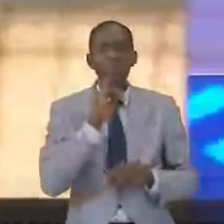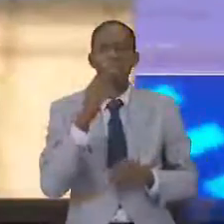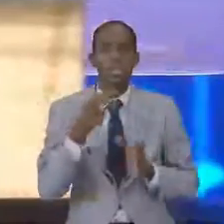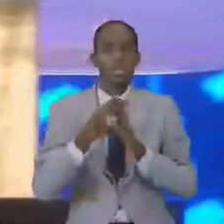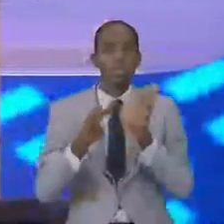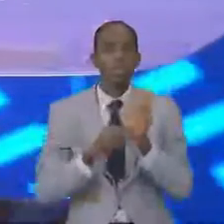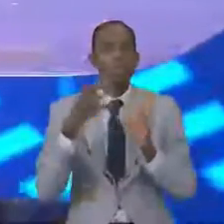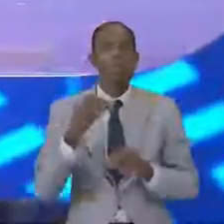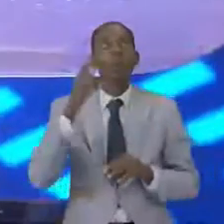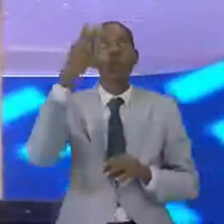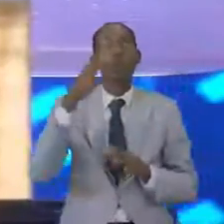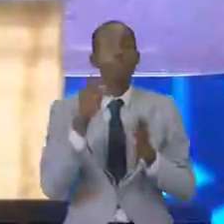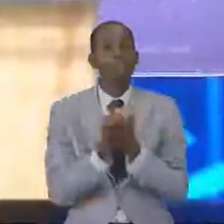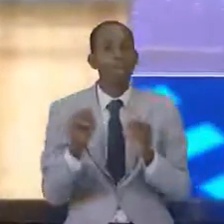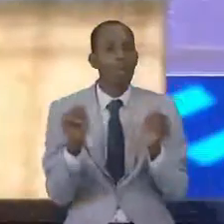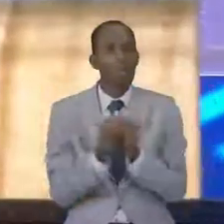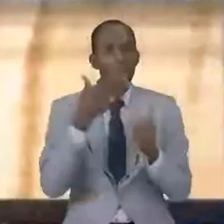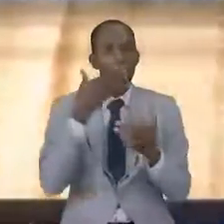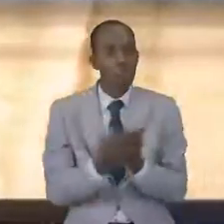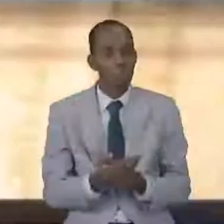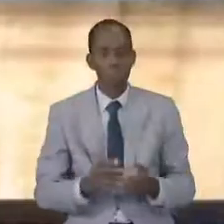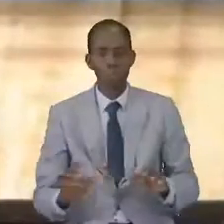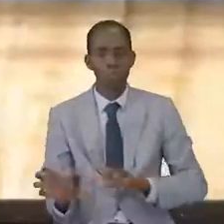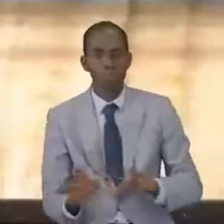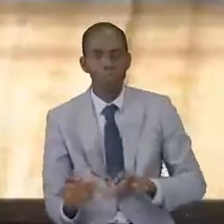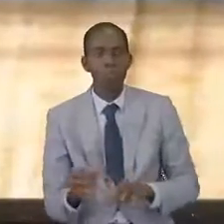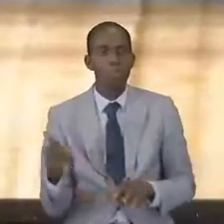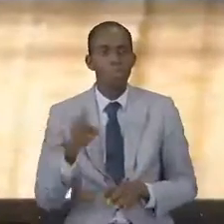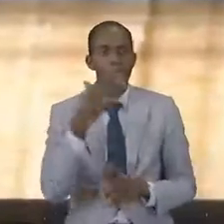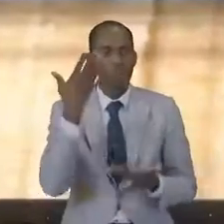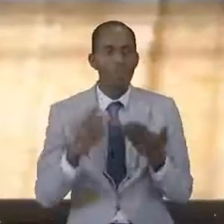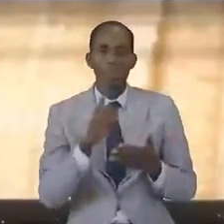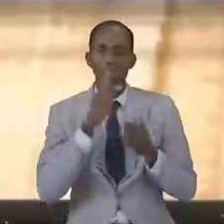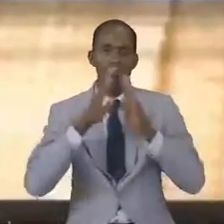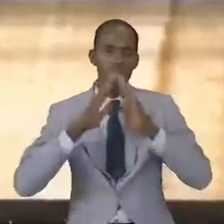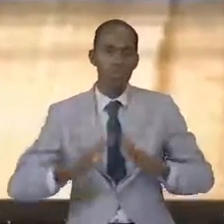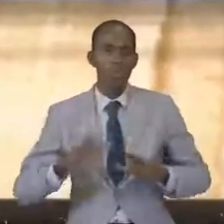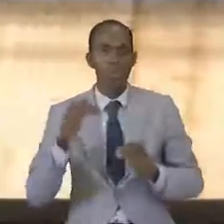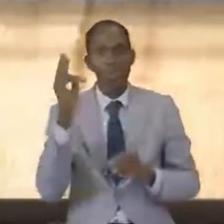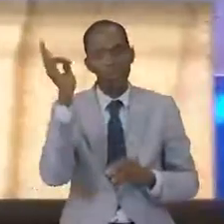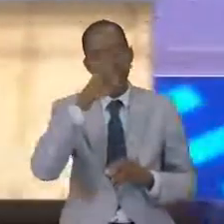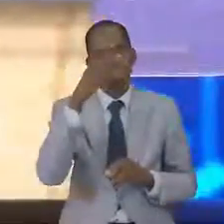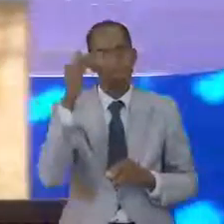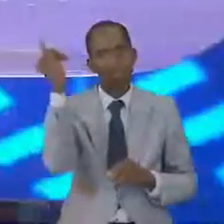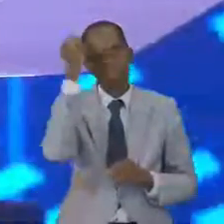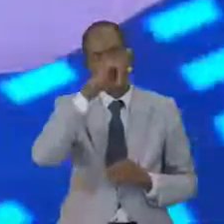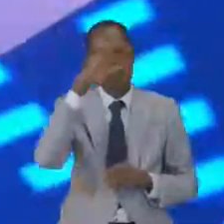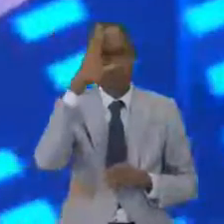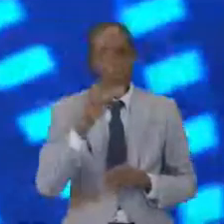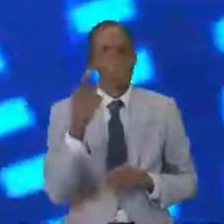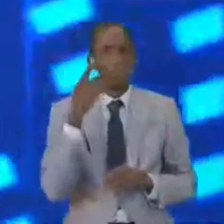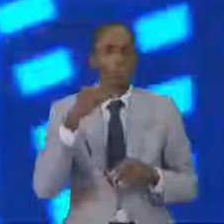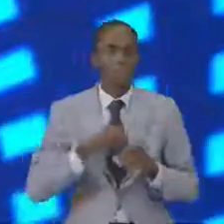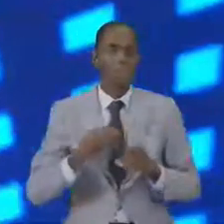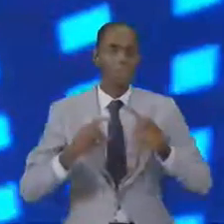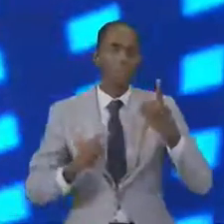pratiquant le bien vous réduisez au silence les hommes ignorants et insensé dans